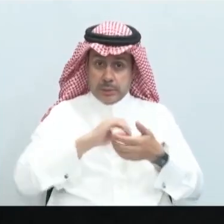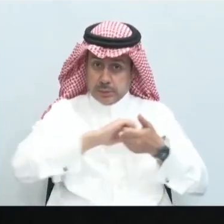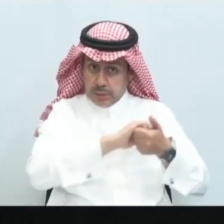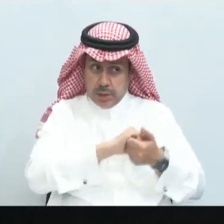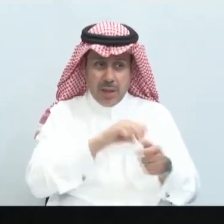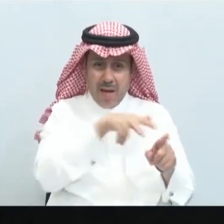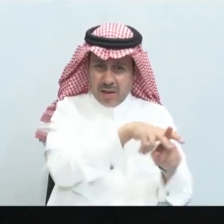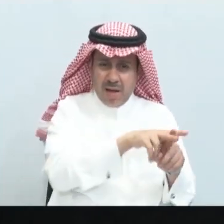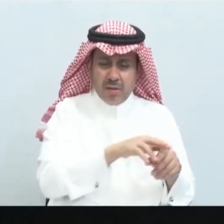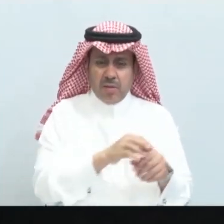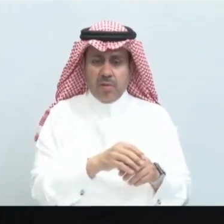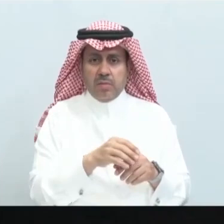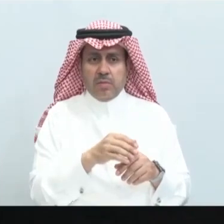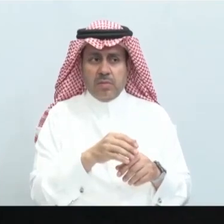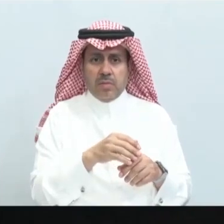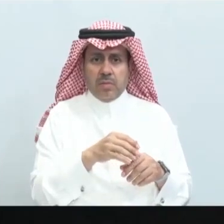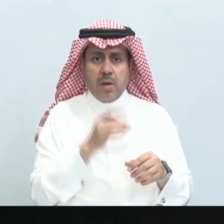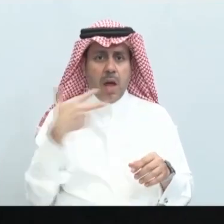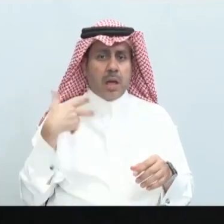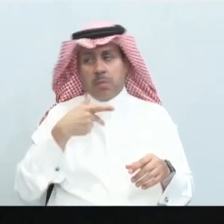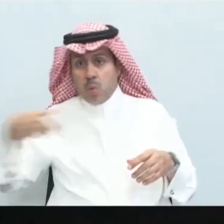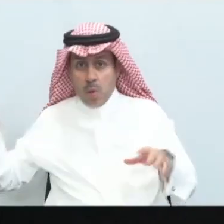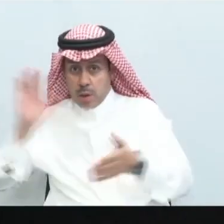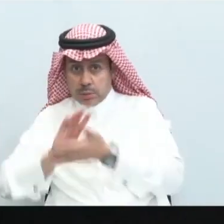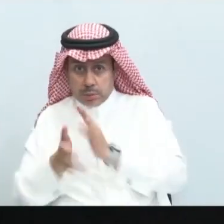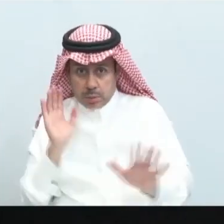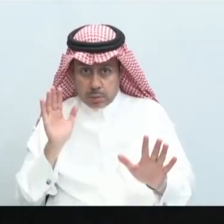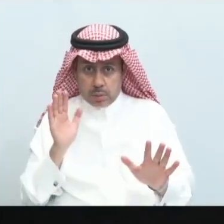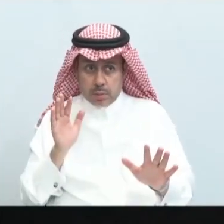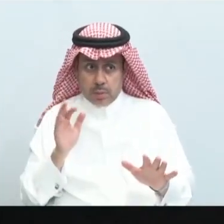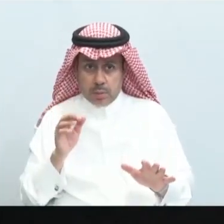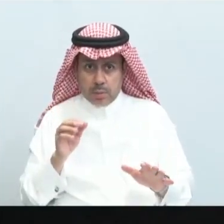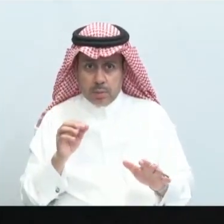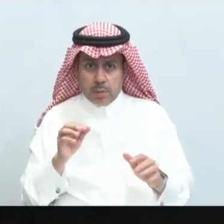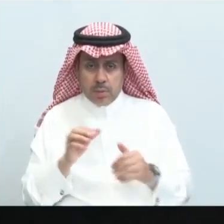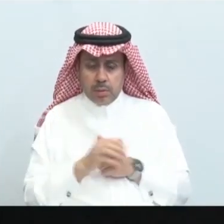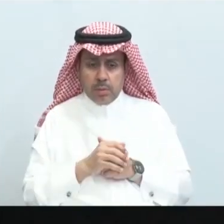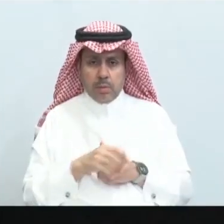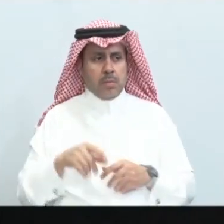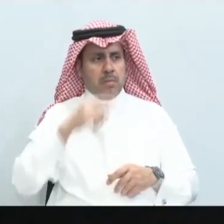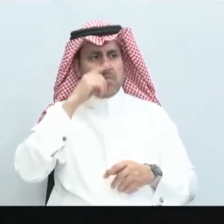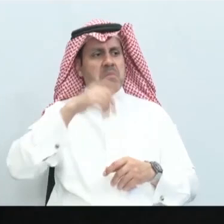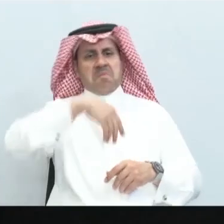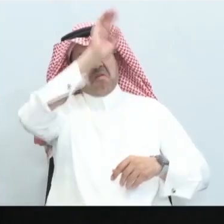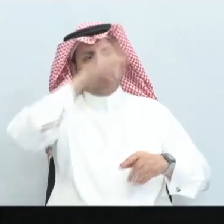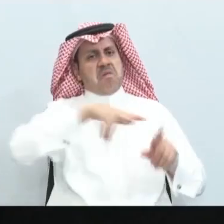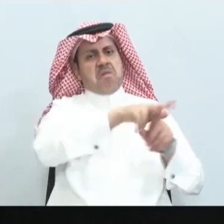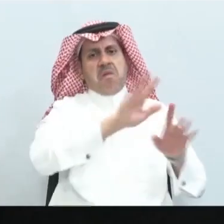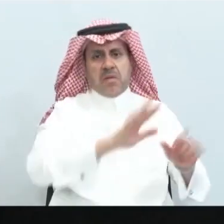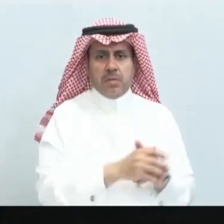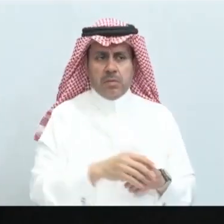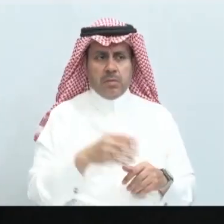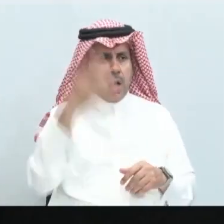في حق احد هل اغيب عنه ولا يشاهدني ولا اشاهده هل اتكبر على ذلك هل اقول